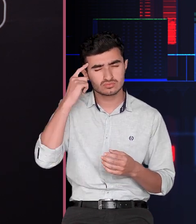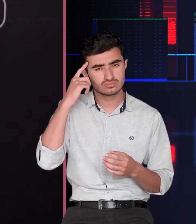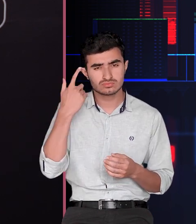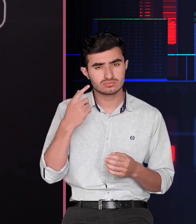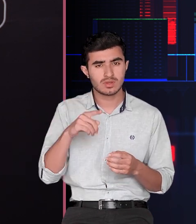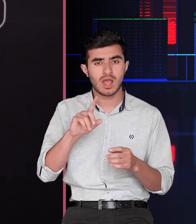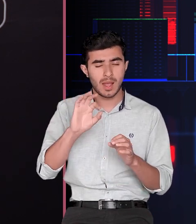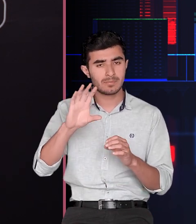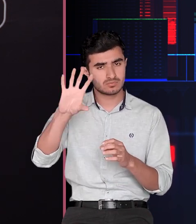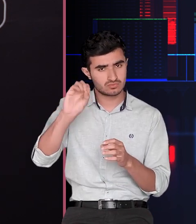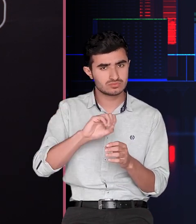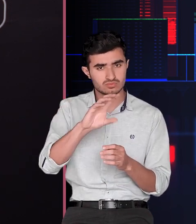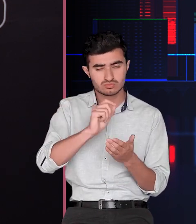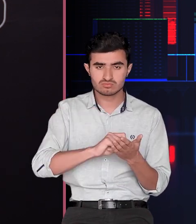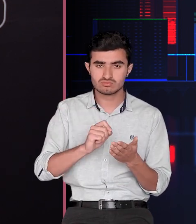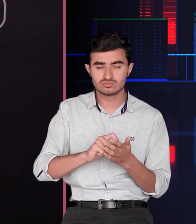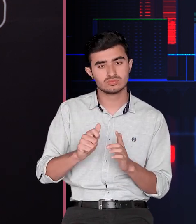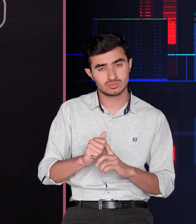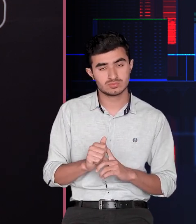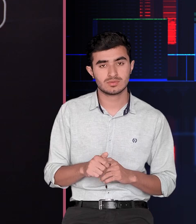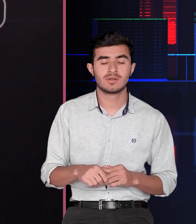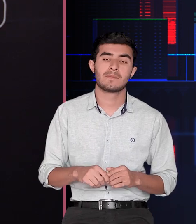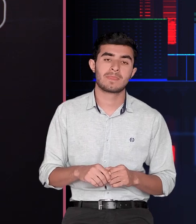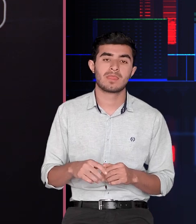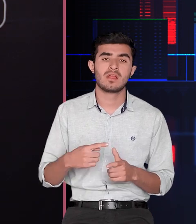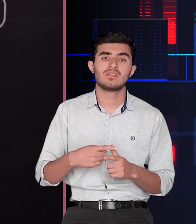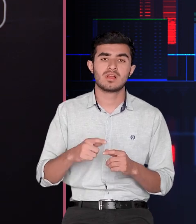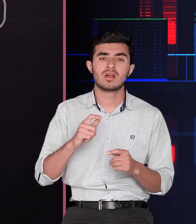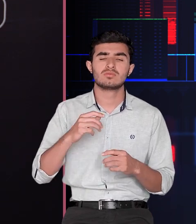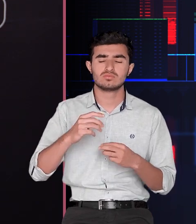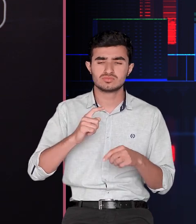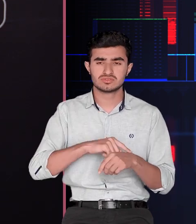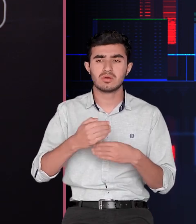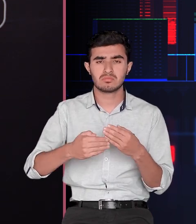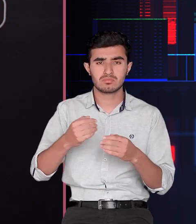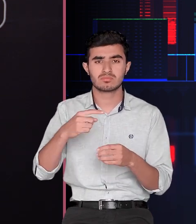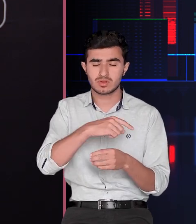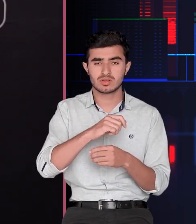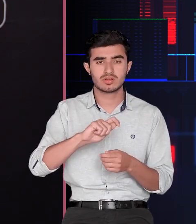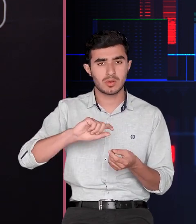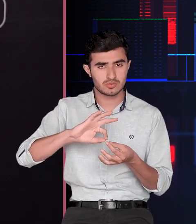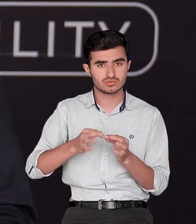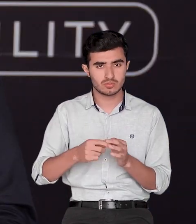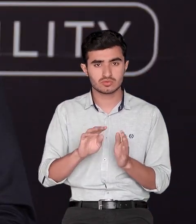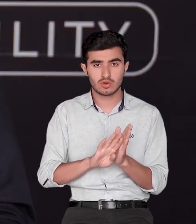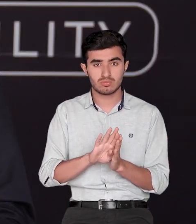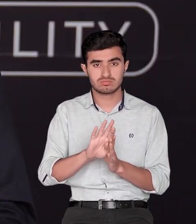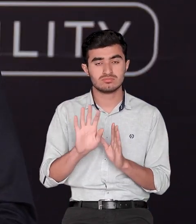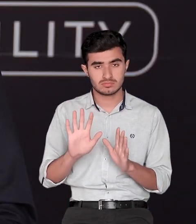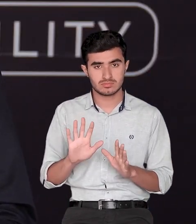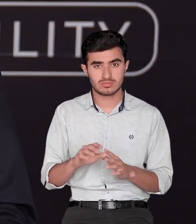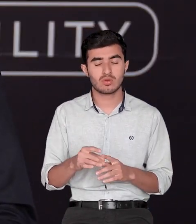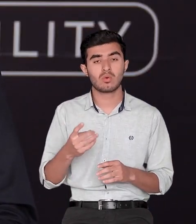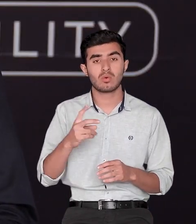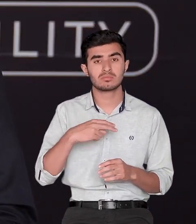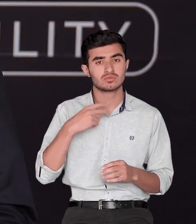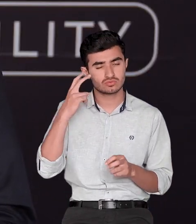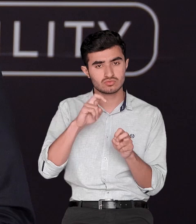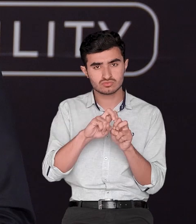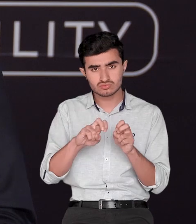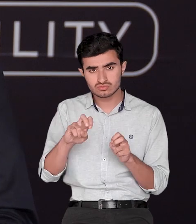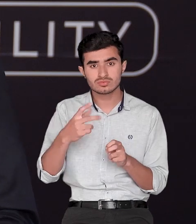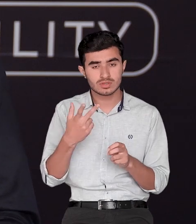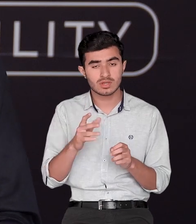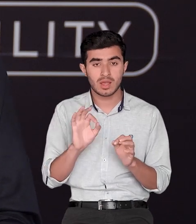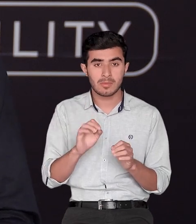कि इवन देन अगर टूरिज़म पॉइंट ऑफ व्यू से देखा जाए तो पाकिस्तान में इसको हम थ्रू मीडिया और सोशल